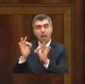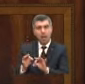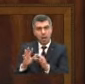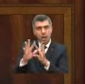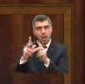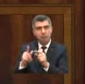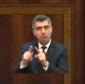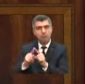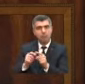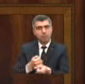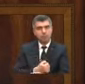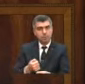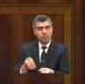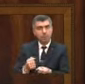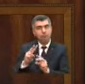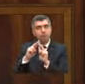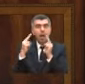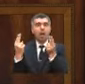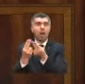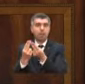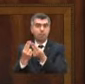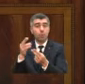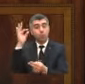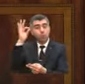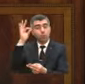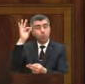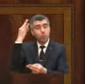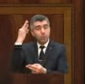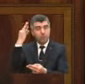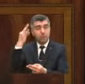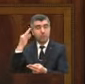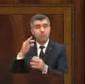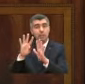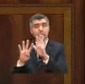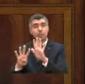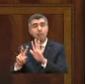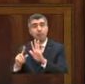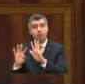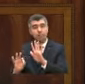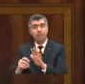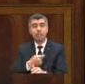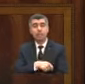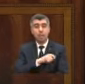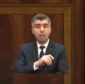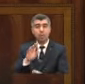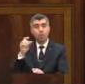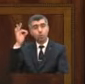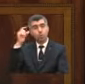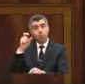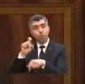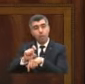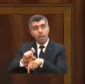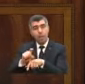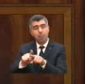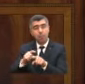في العالم كله مرتفعة، في تونس 26%، في إسبانيا 16.2%، في تركيا 14%، في الجزائر